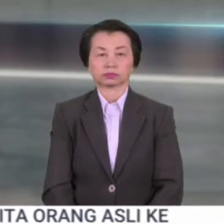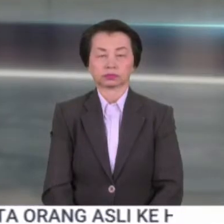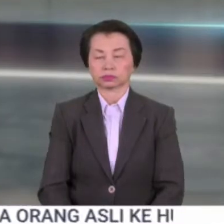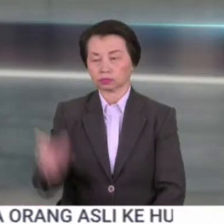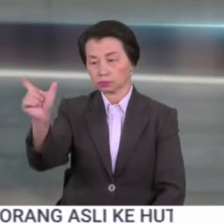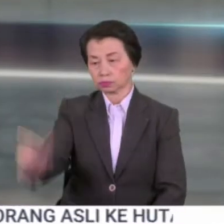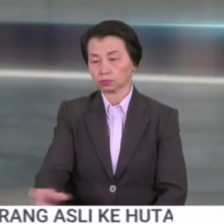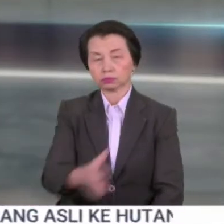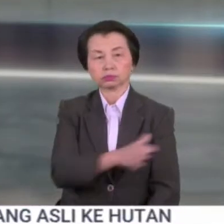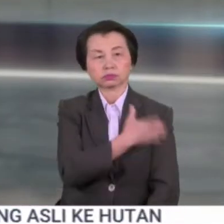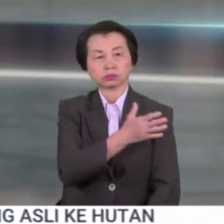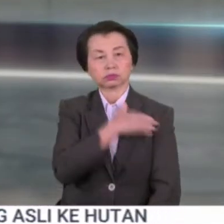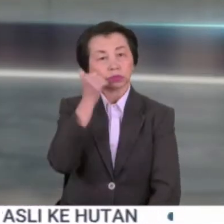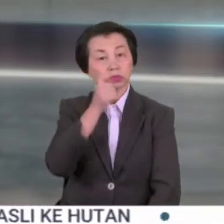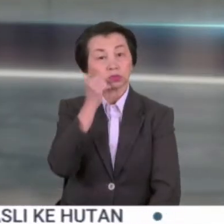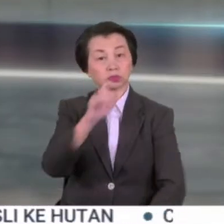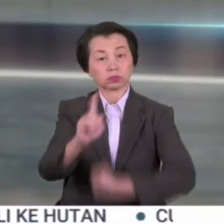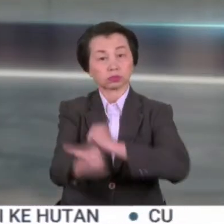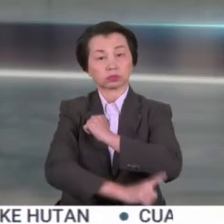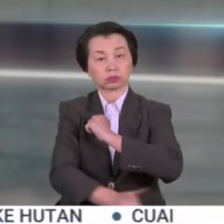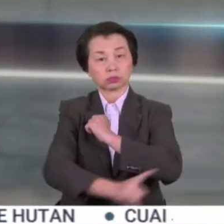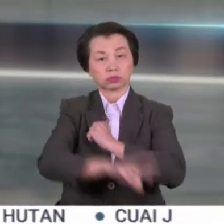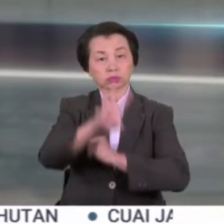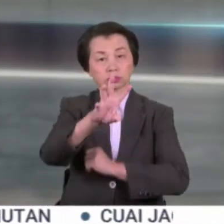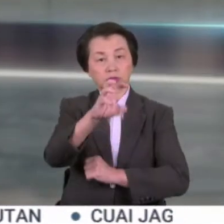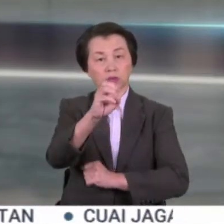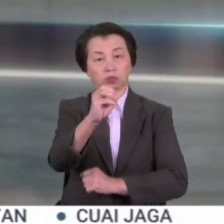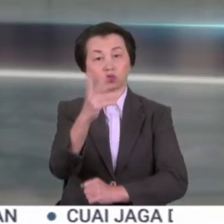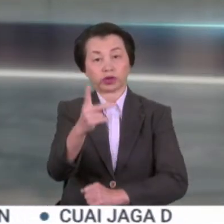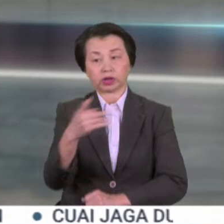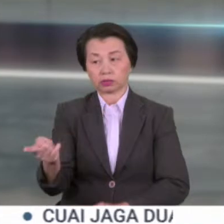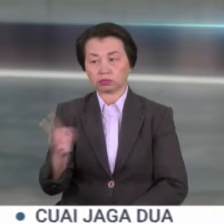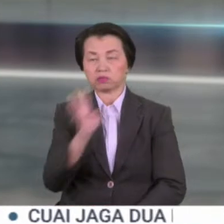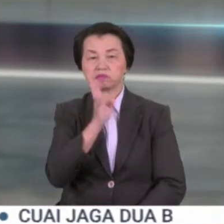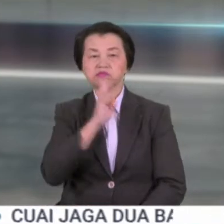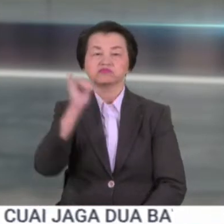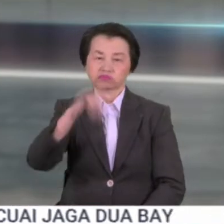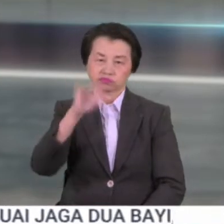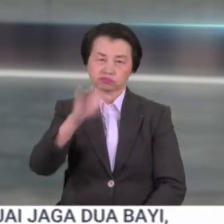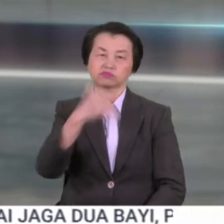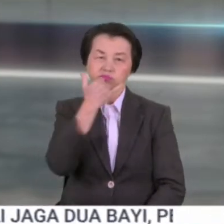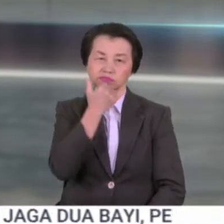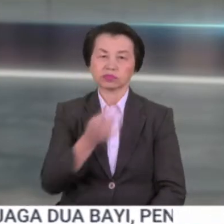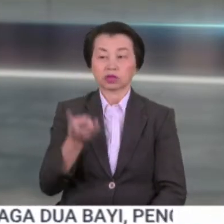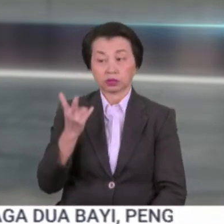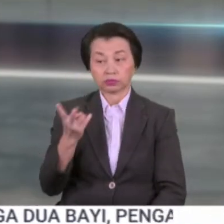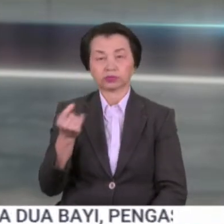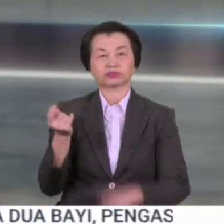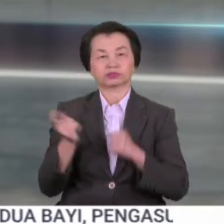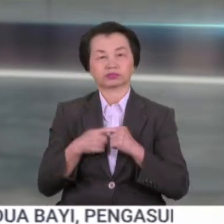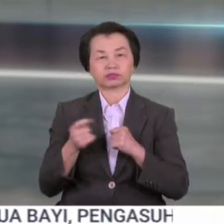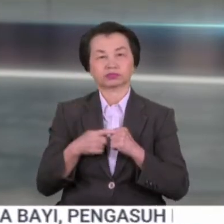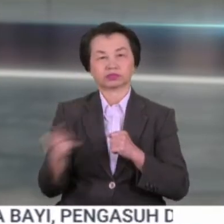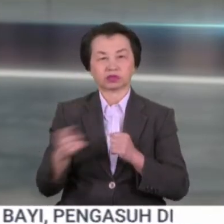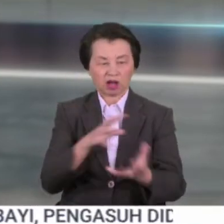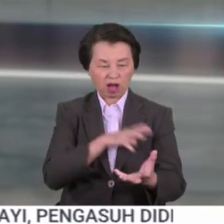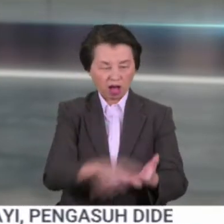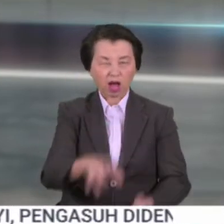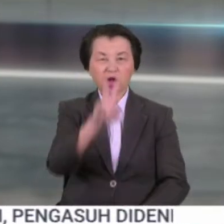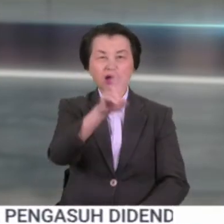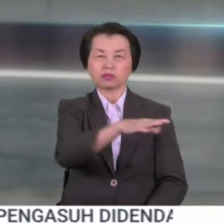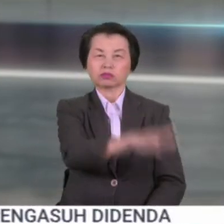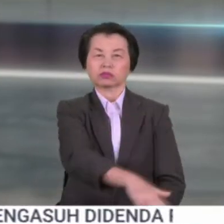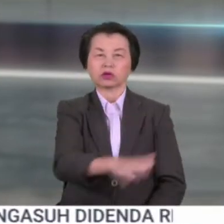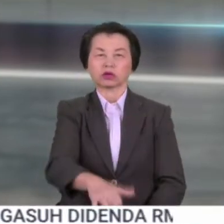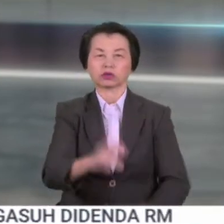seorang pengasuh wanita di denda 40.000 Ringgit selepas mengaku bersalah atas dua per tuduhan mengasari dua